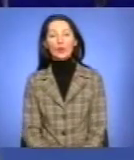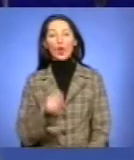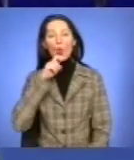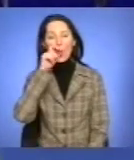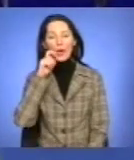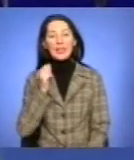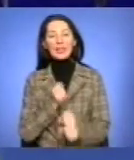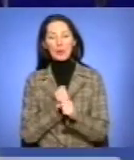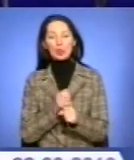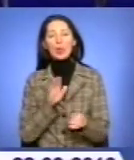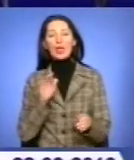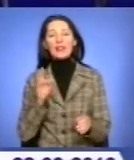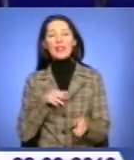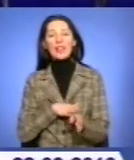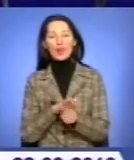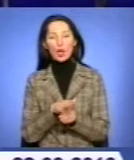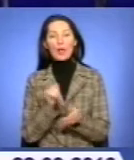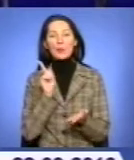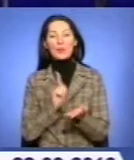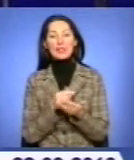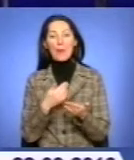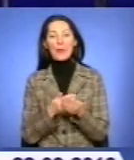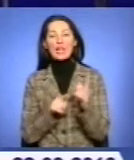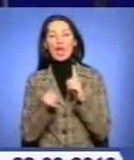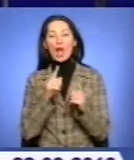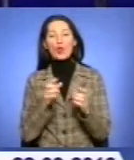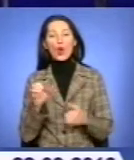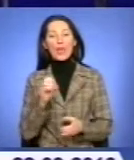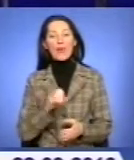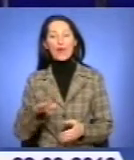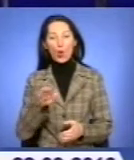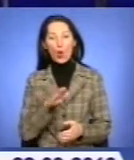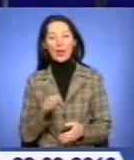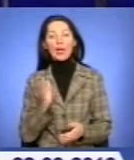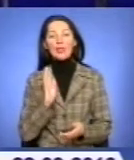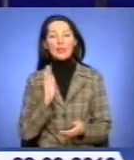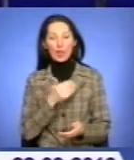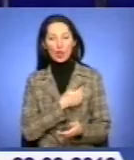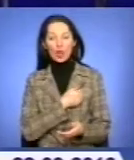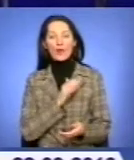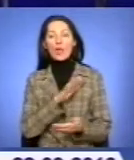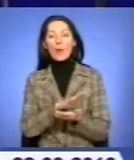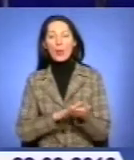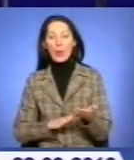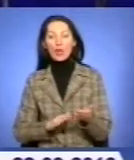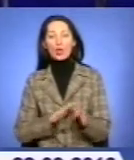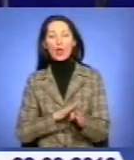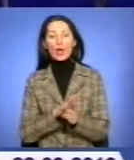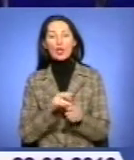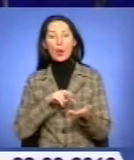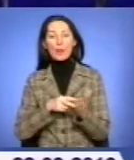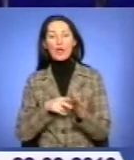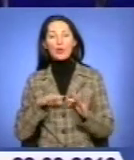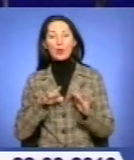Україна працює над виконанням зобов'язань перед Радою Європи і налаштована на подальшу реалізацію плану дій до 2014